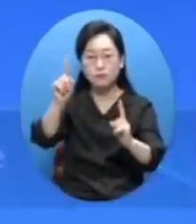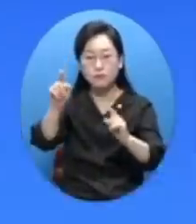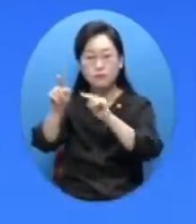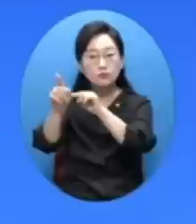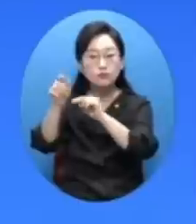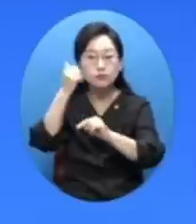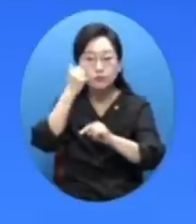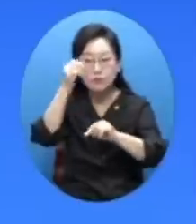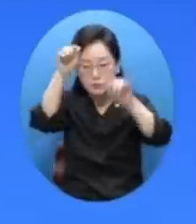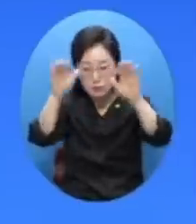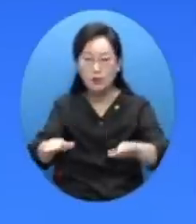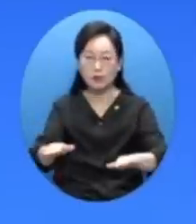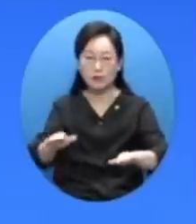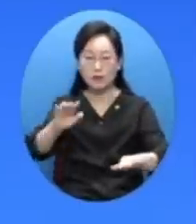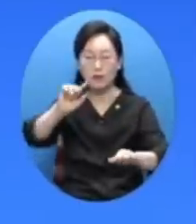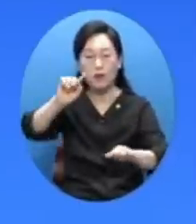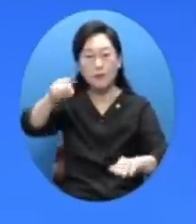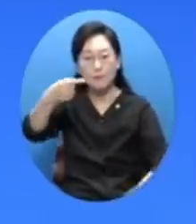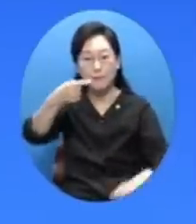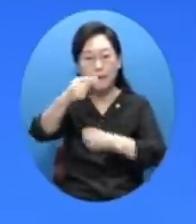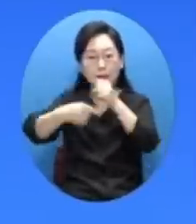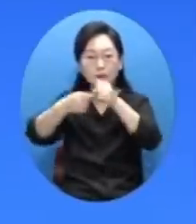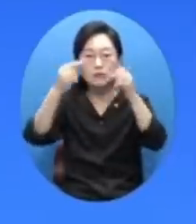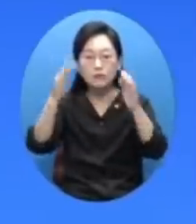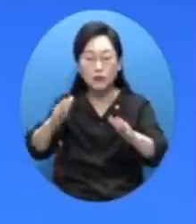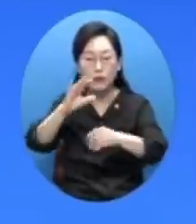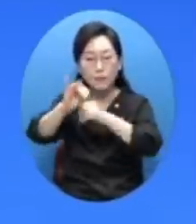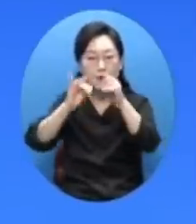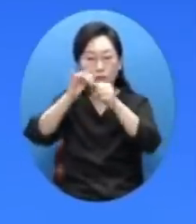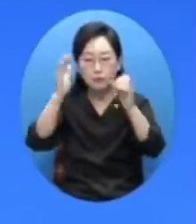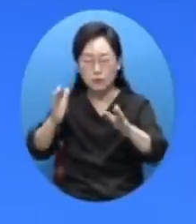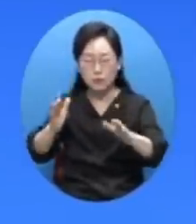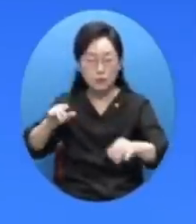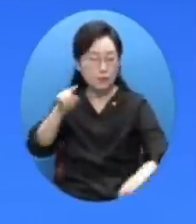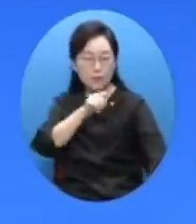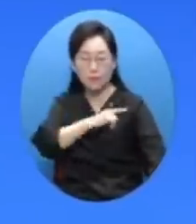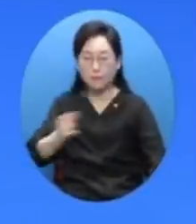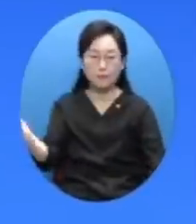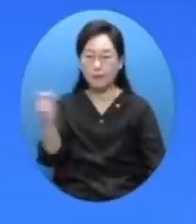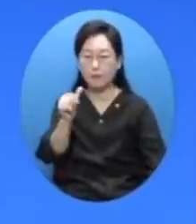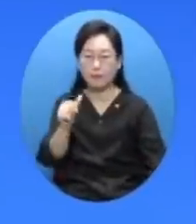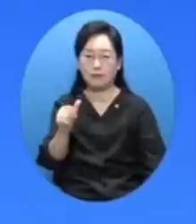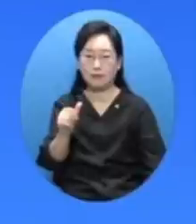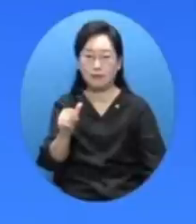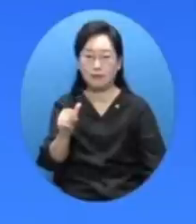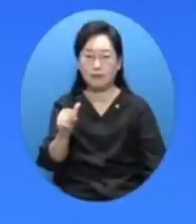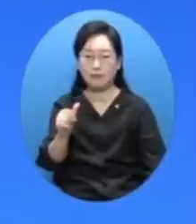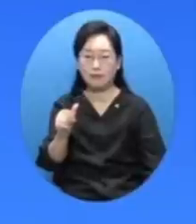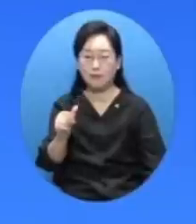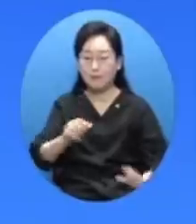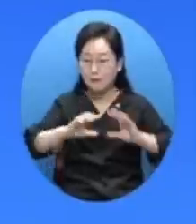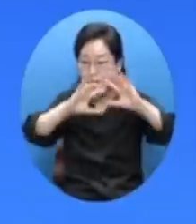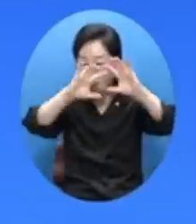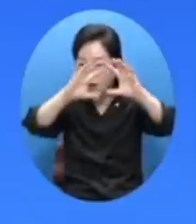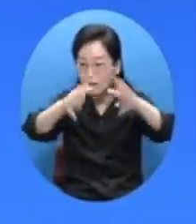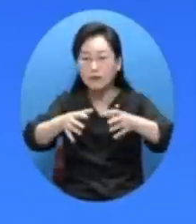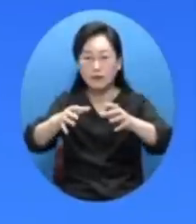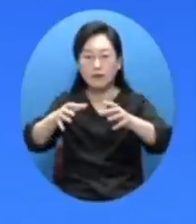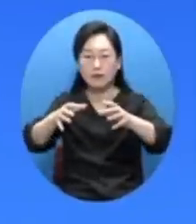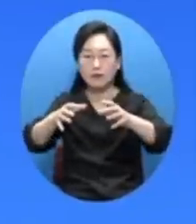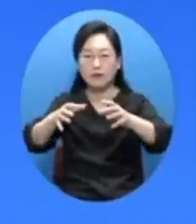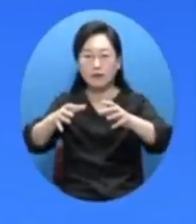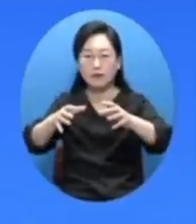100년 동안 가장 빠른 속도로 전 세계